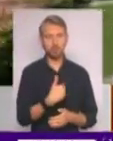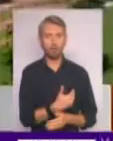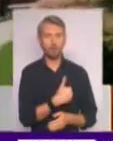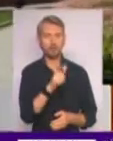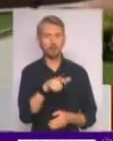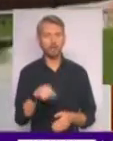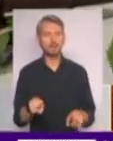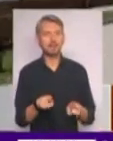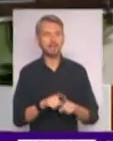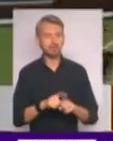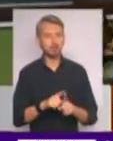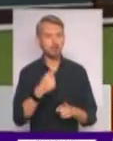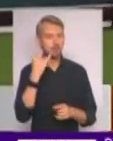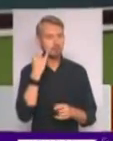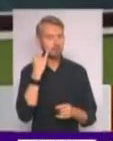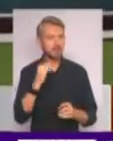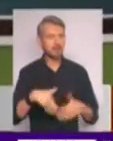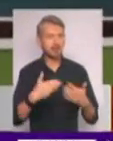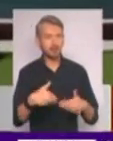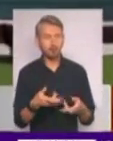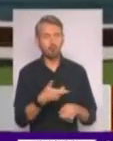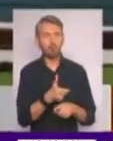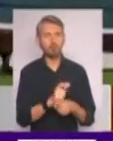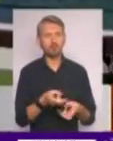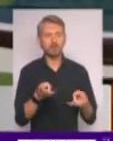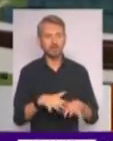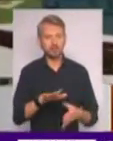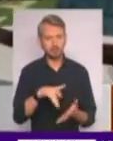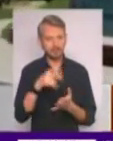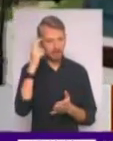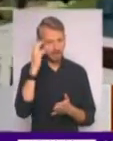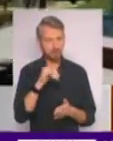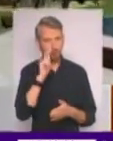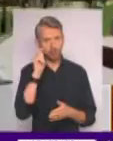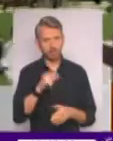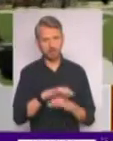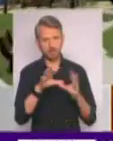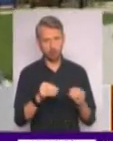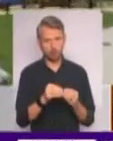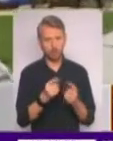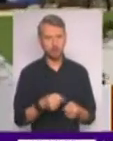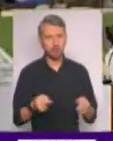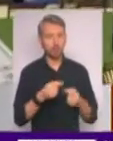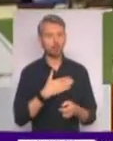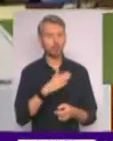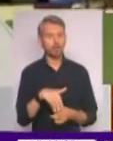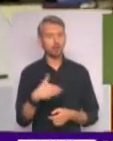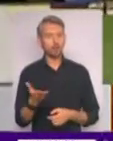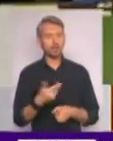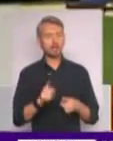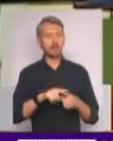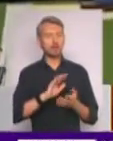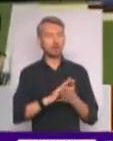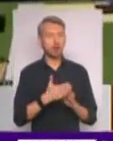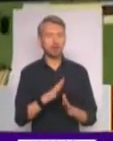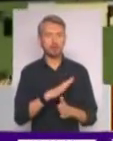такими ініціативами побільше залишити в місті Києві і в Україні в цілому. Відповідно, з моєї сторони, ця